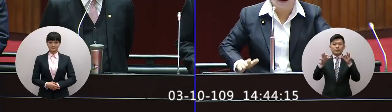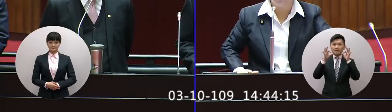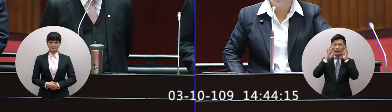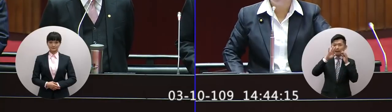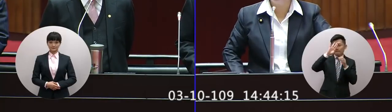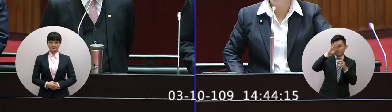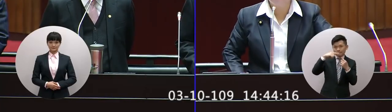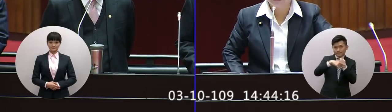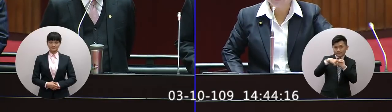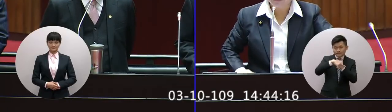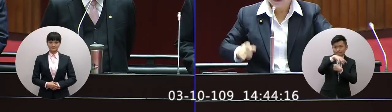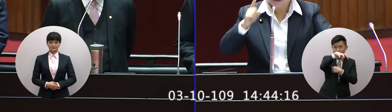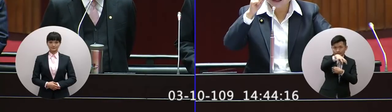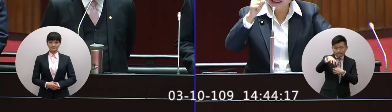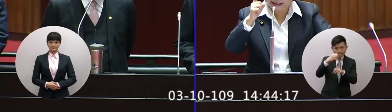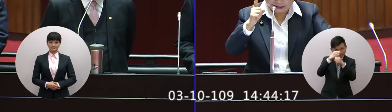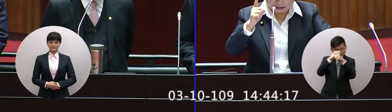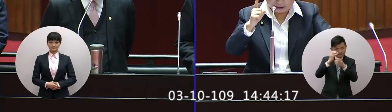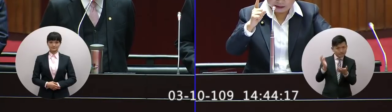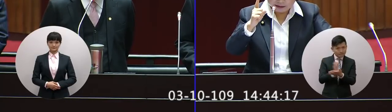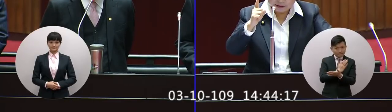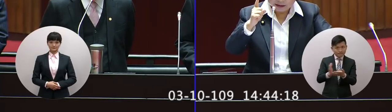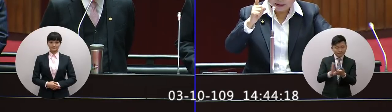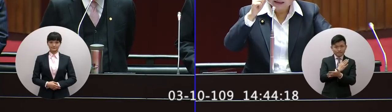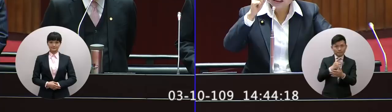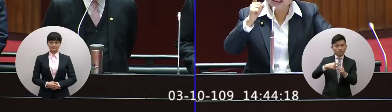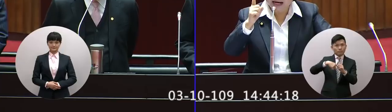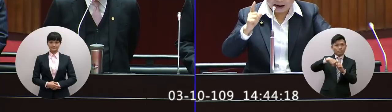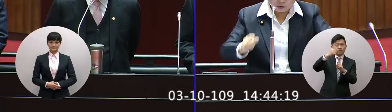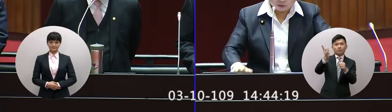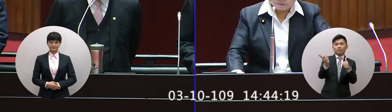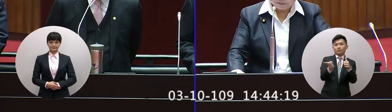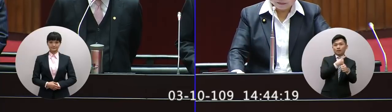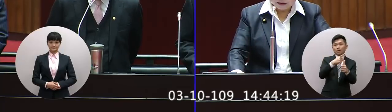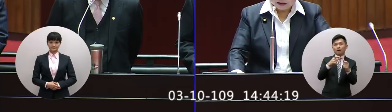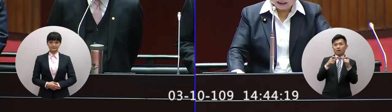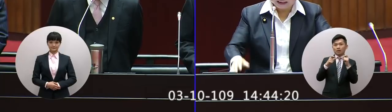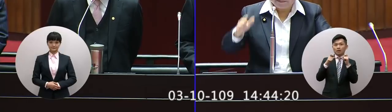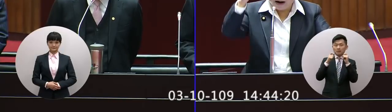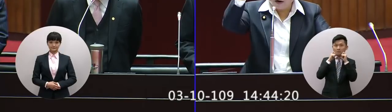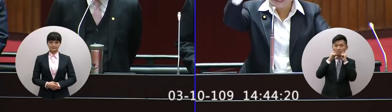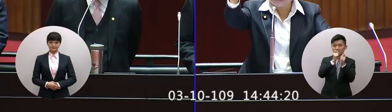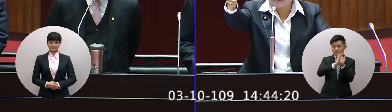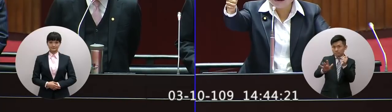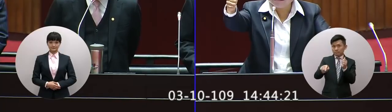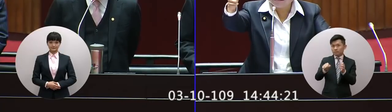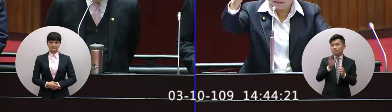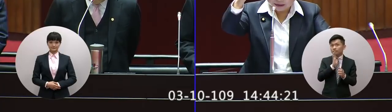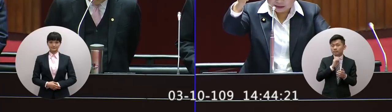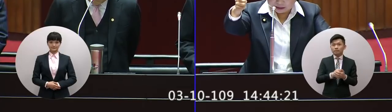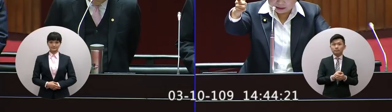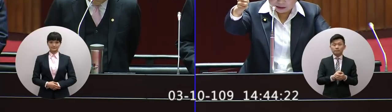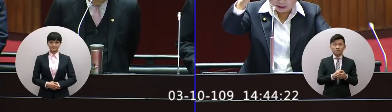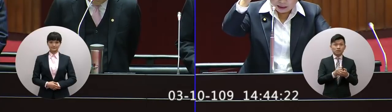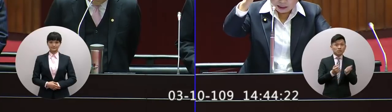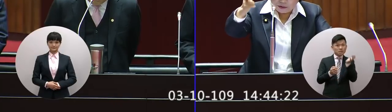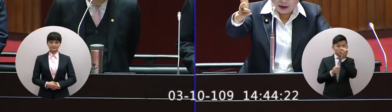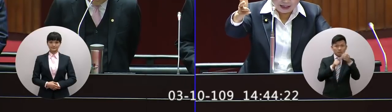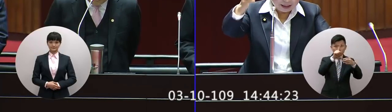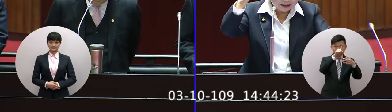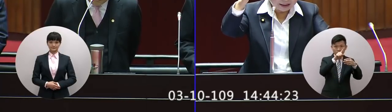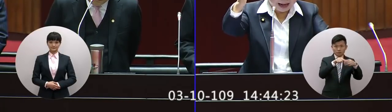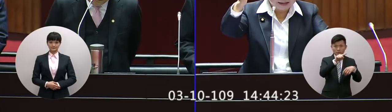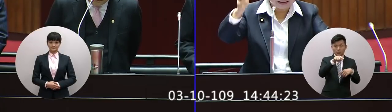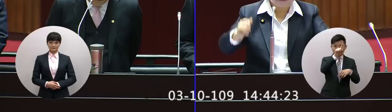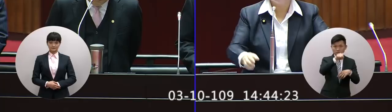机构里头，确定一级致癌物是包括了砷、镉、